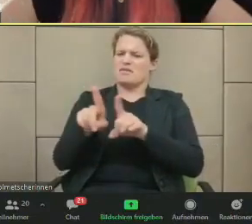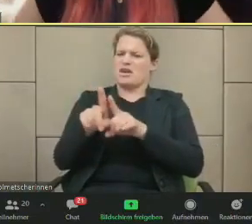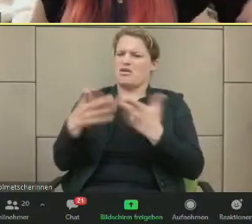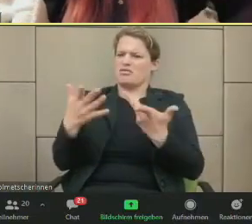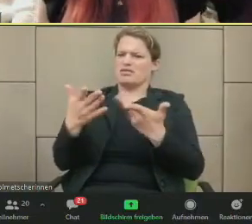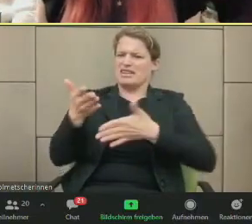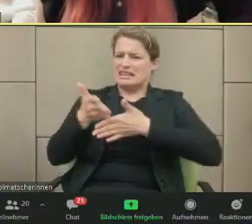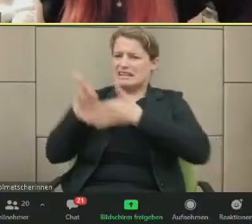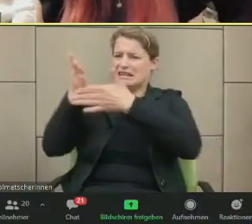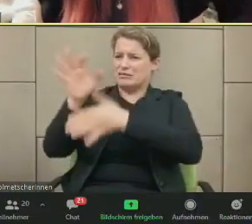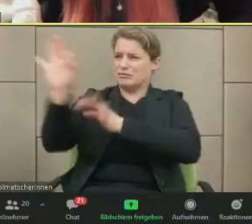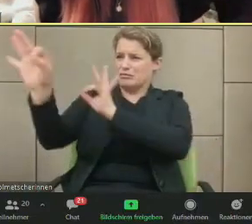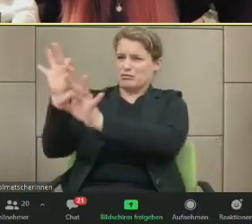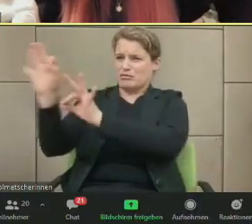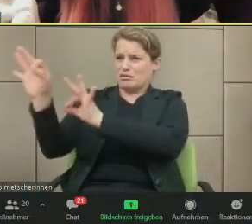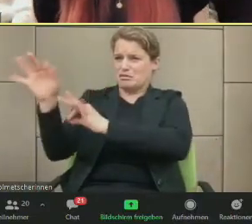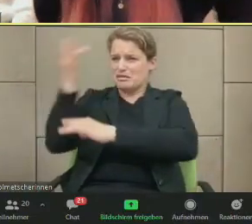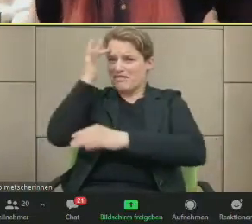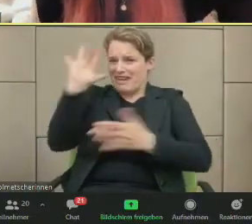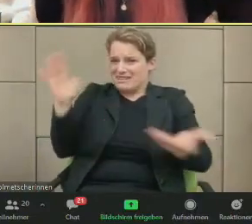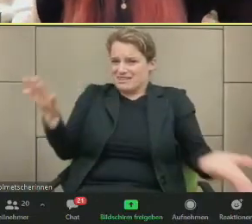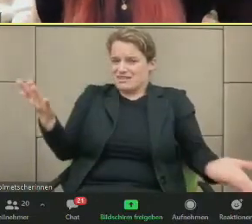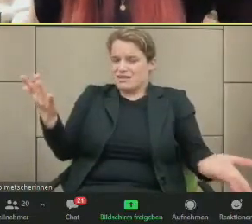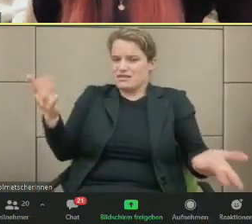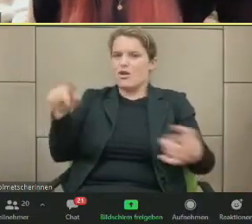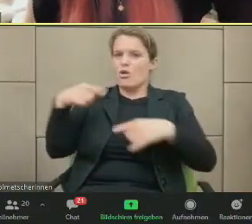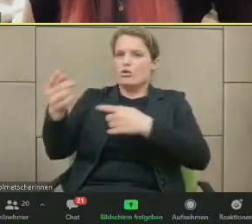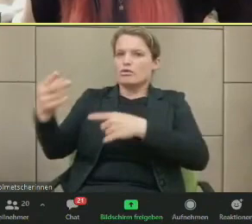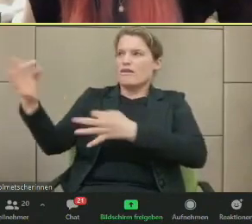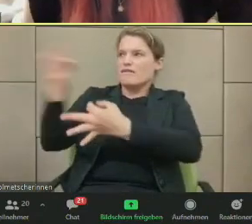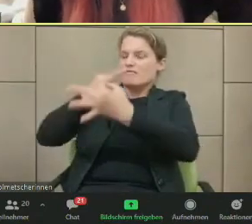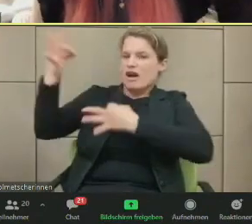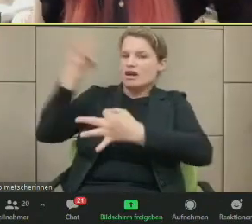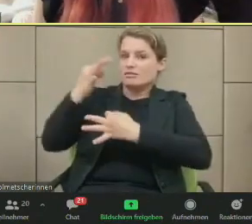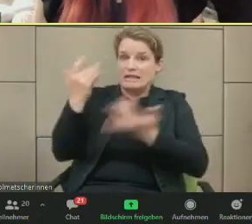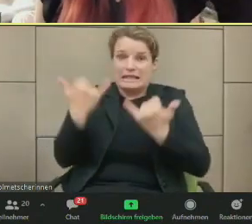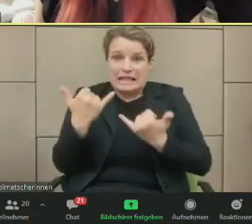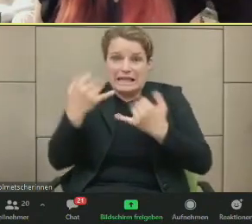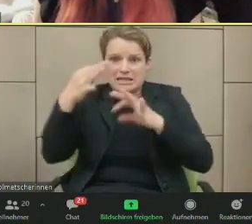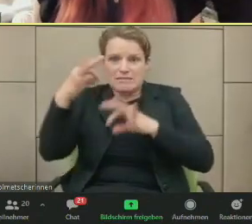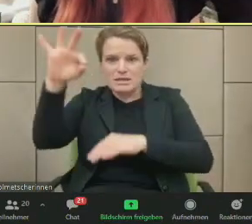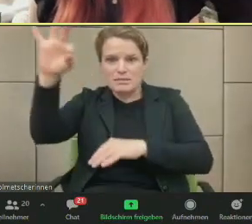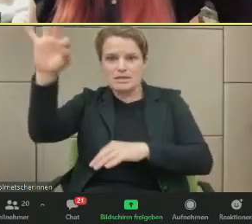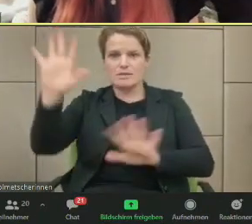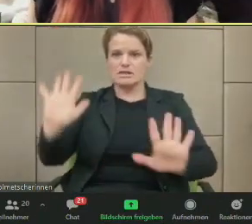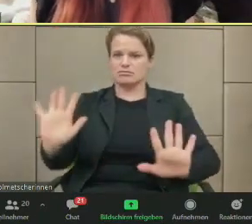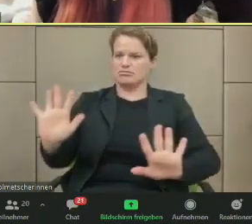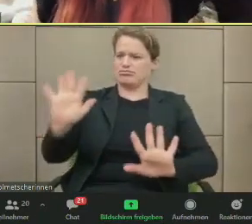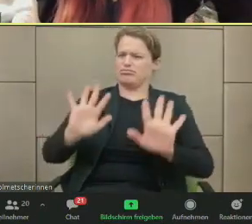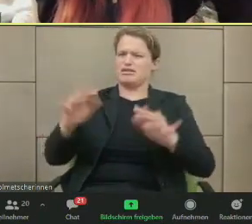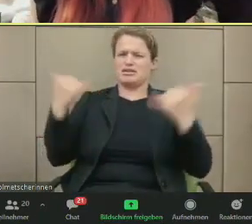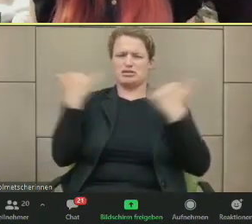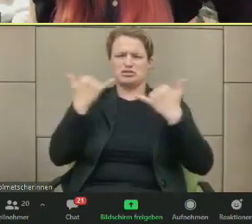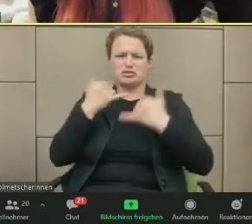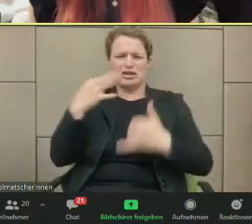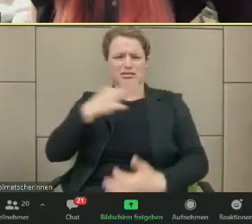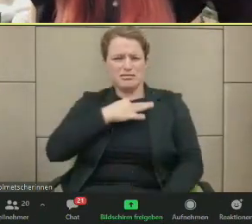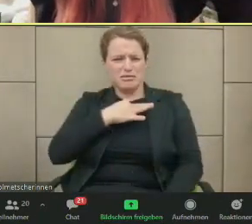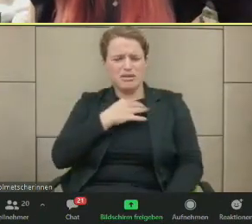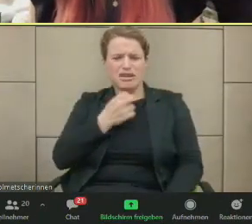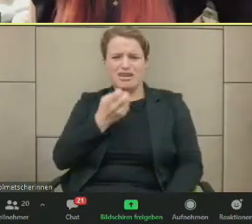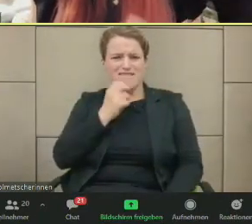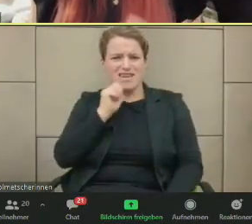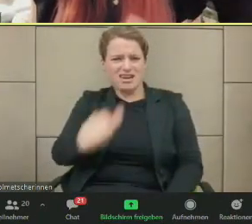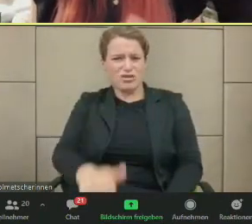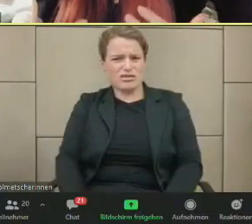dann fragen mich 100.000 Leute, na und, geht's dir jetzt besser? Geht's dir besser? Geht's dir besser? Und das ist ein Stress, den möchte ich mir nicht antun und das muss